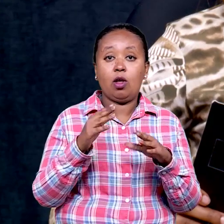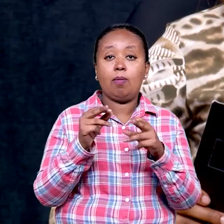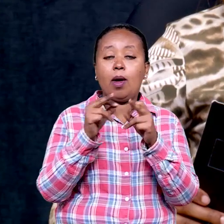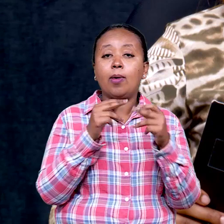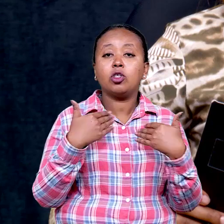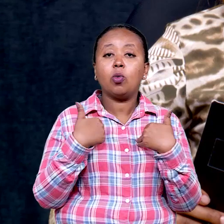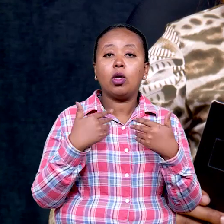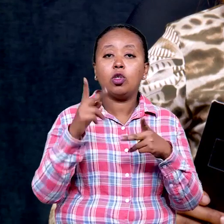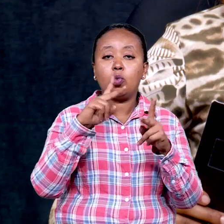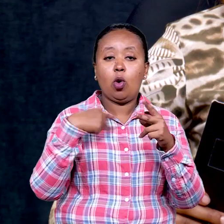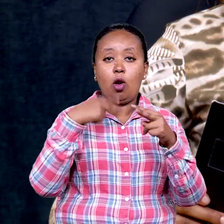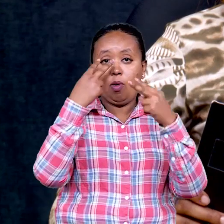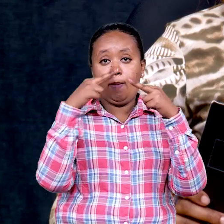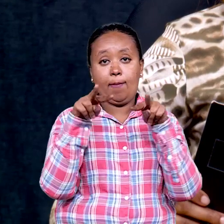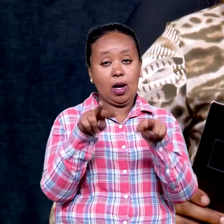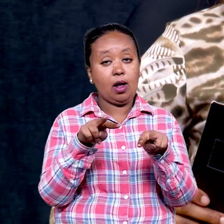ወይም